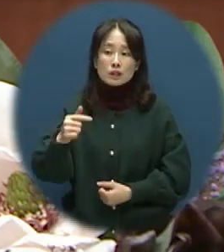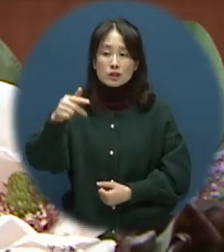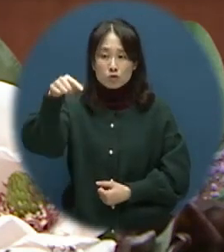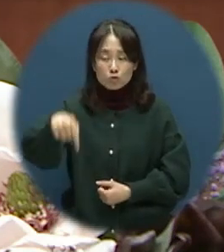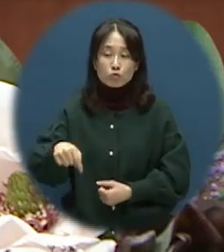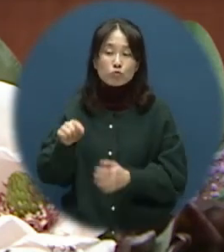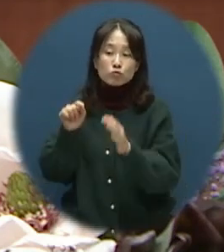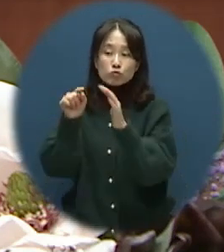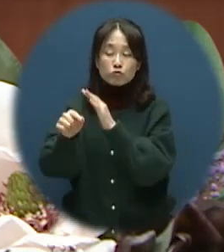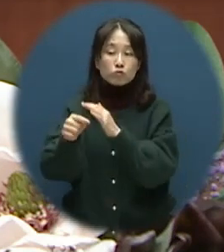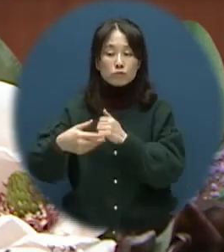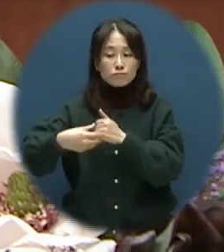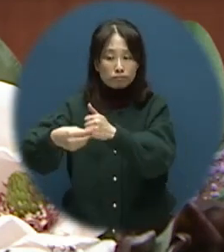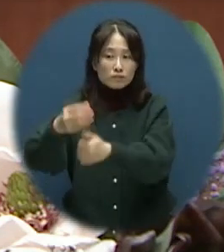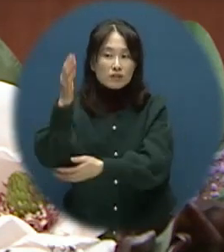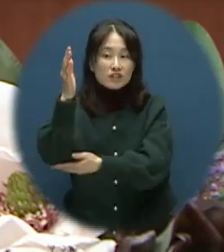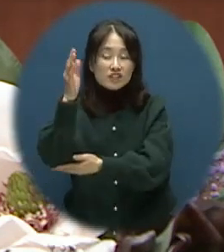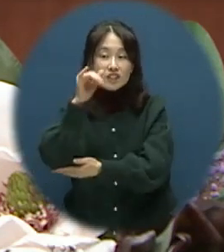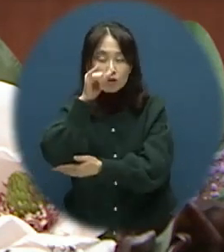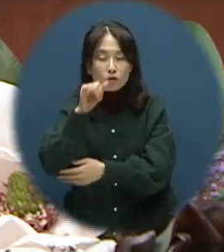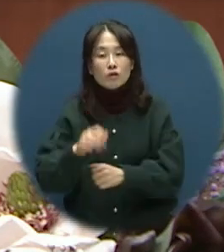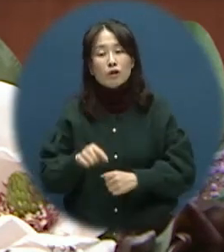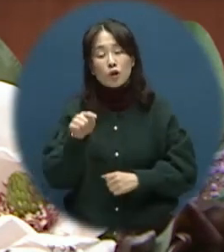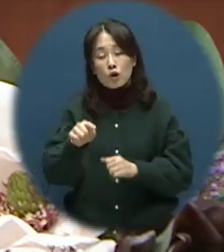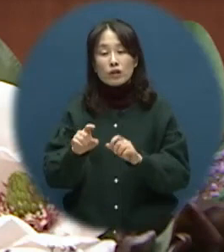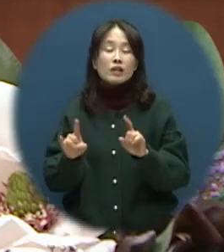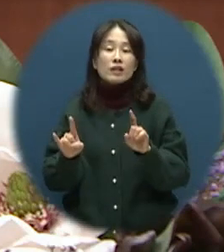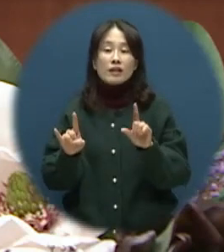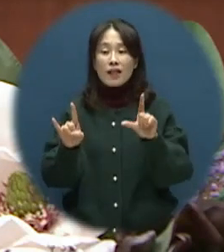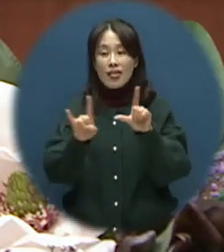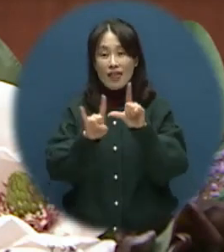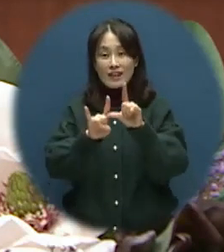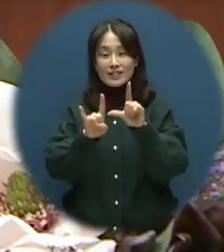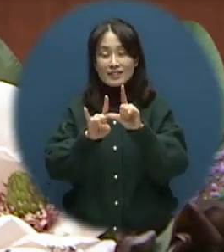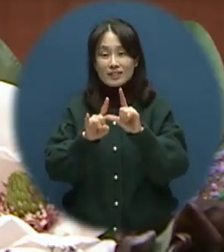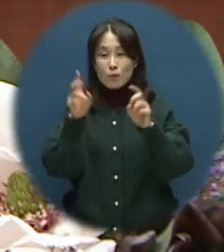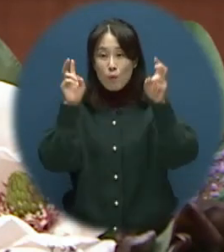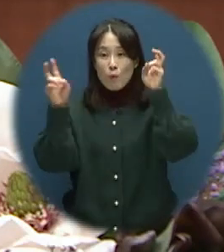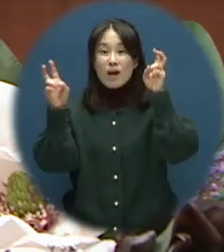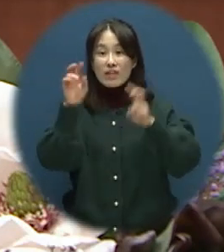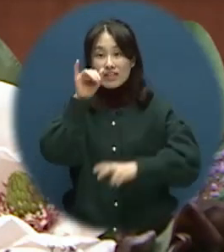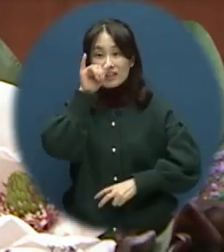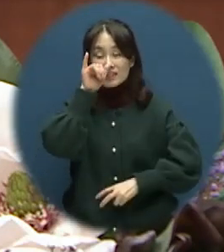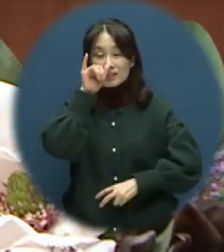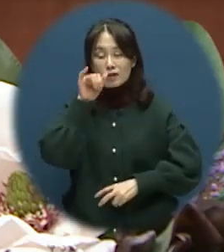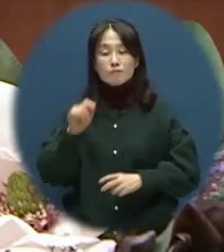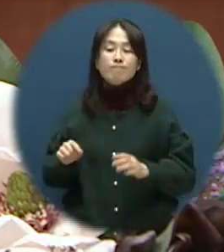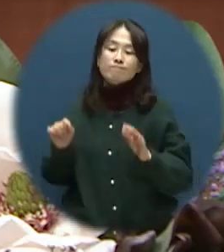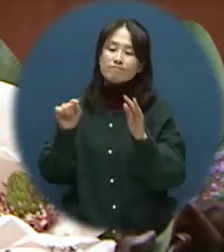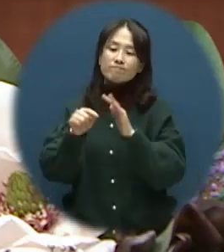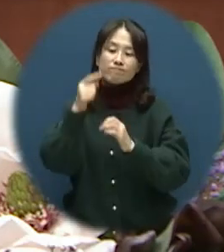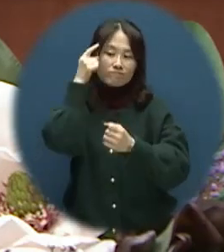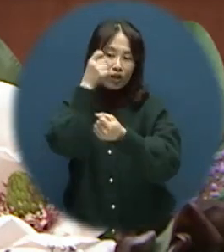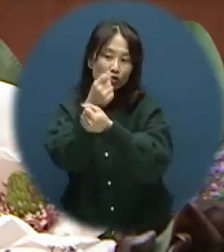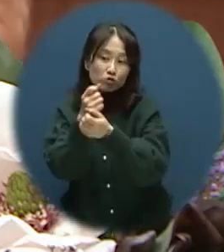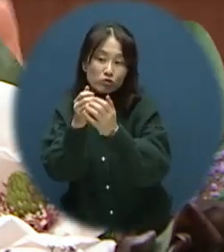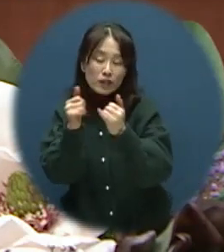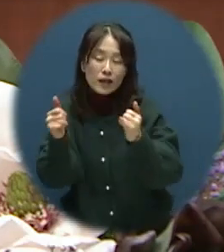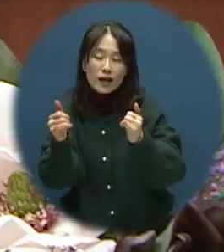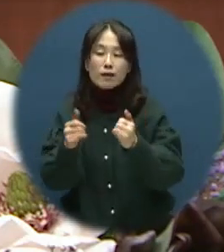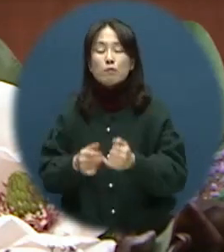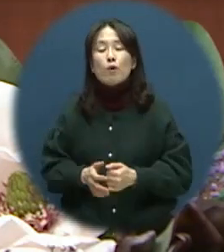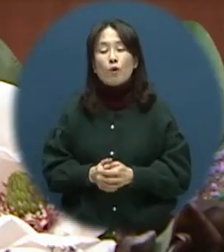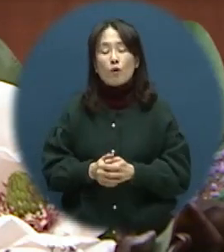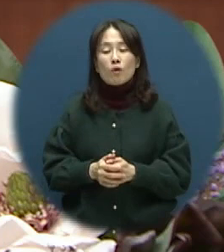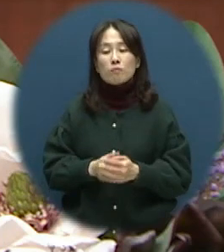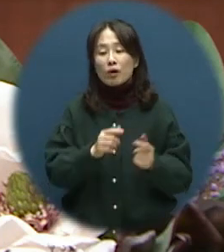강의를 했습니다. 진주에 가면 LH, 한국주택공사 있잖아요. 그 본사에 들어가서 연구원들과 사업부